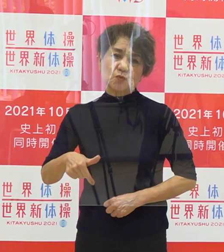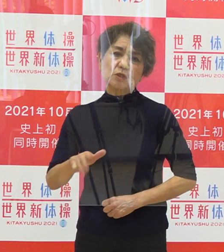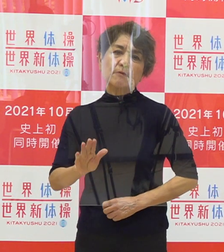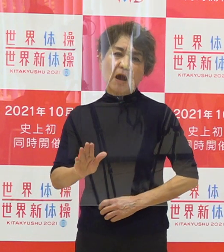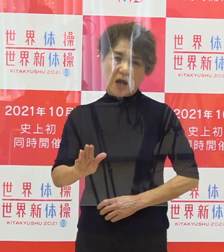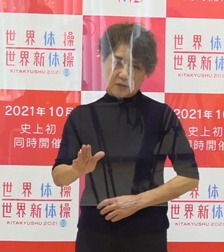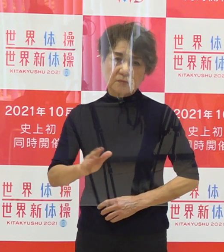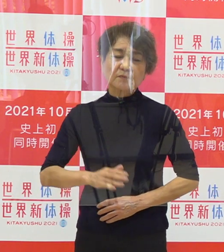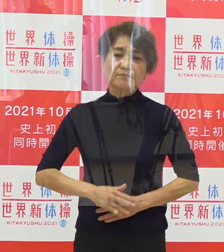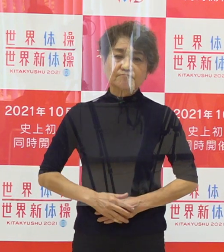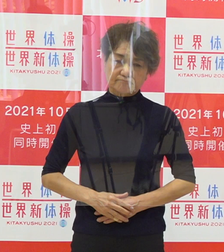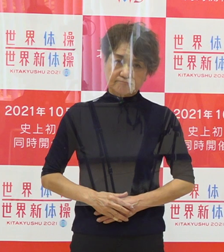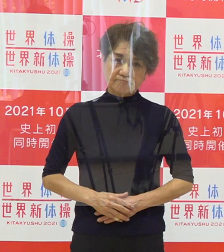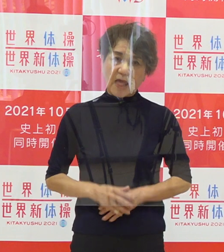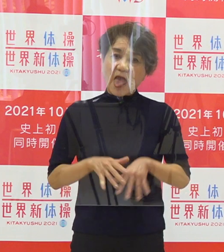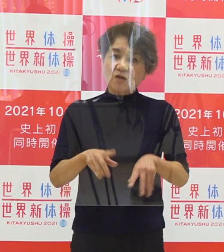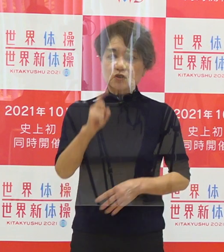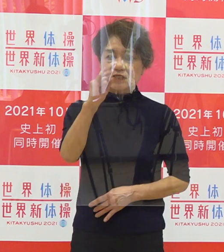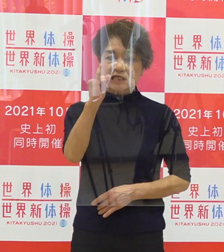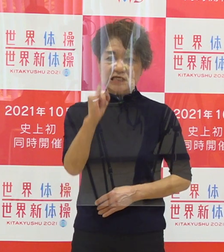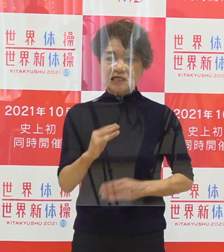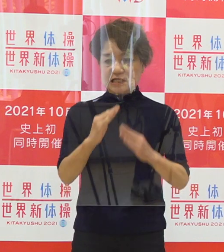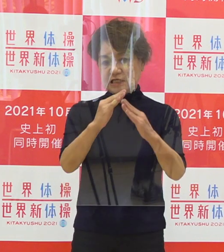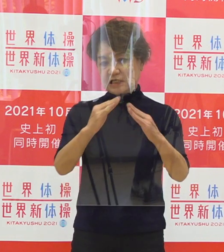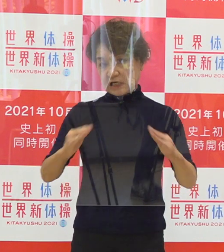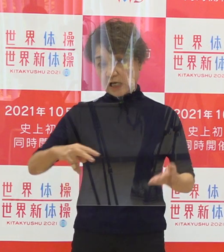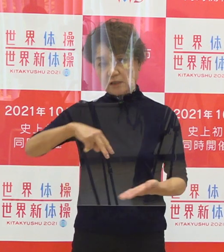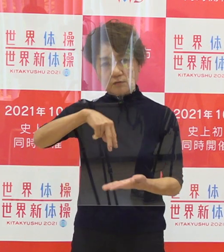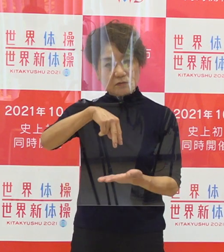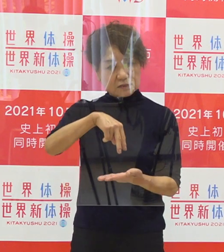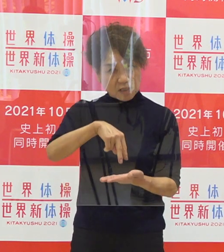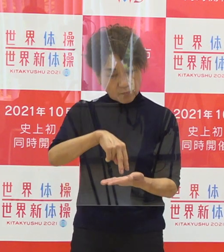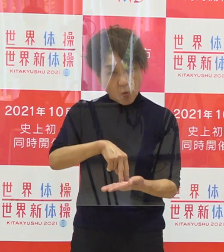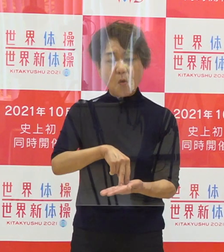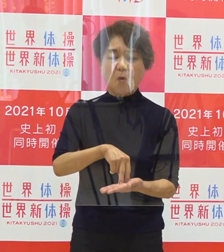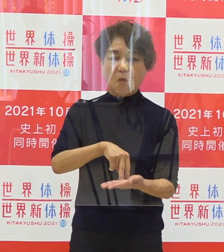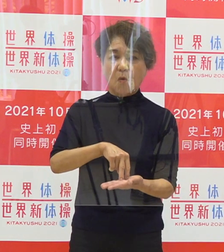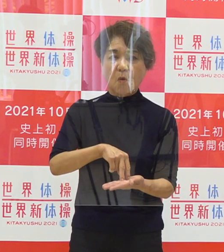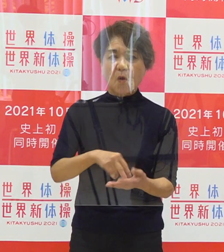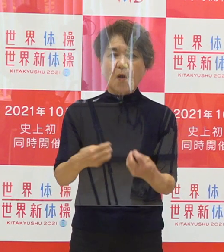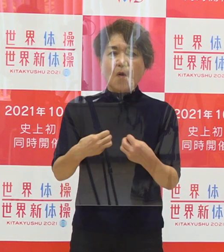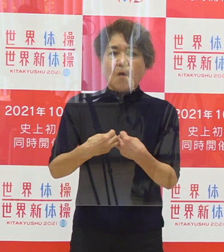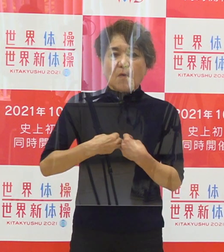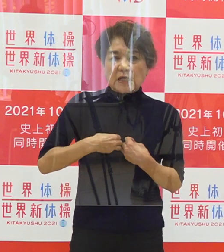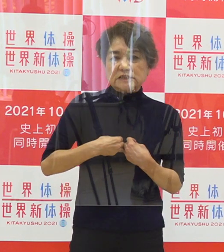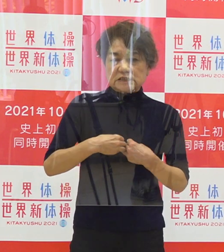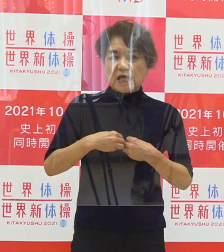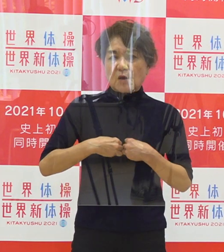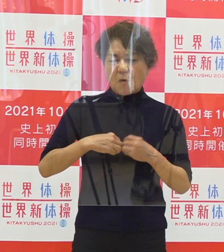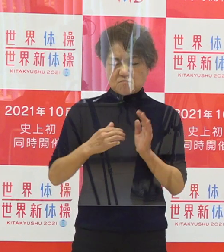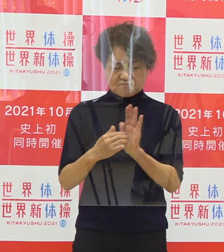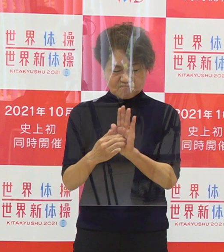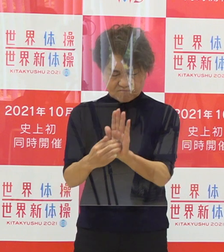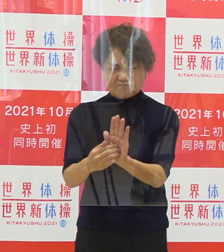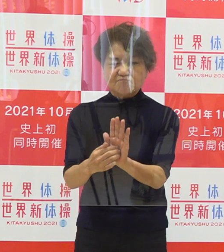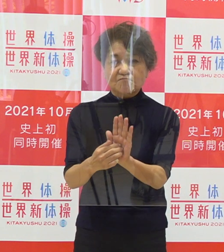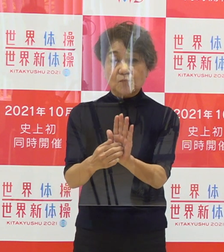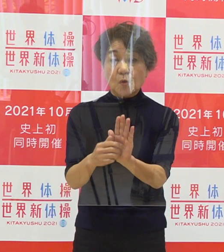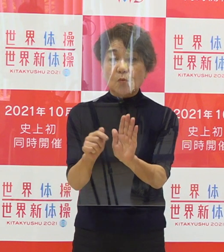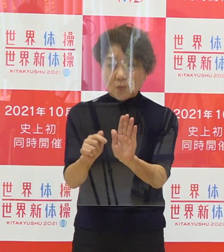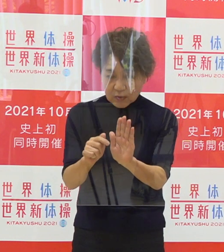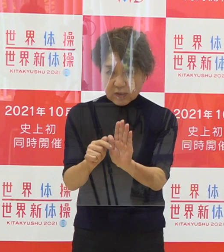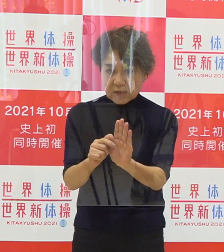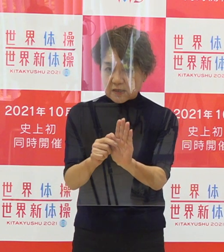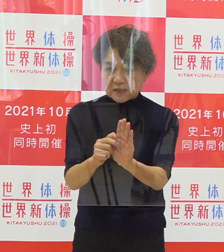で、組織委員会としてもですね、それを感染を封じ込める、決して、拡